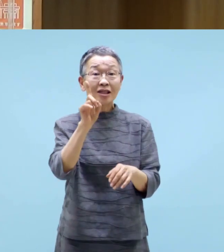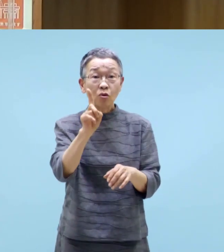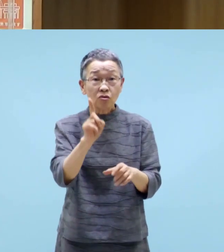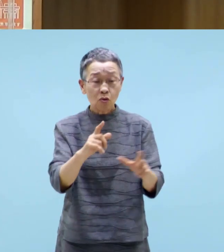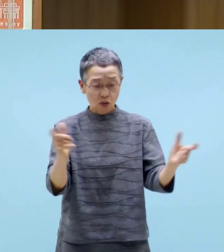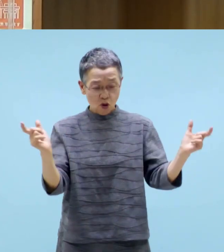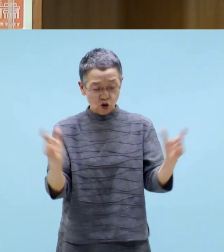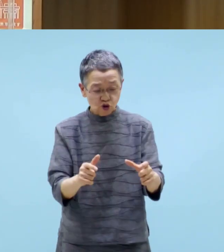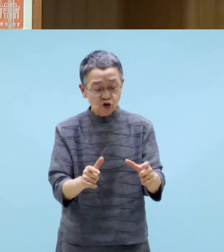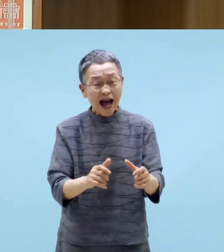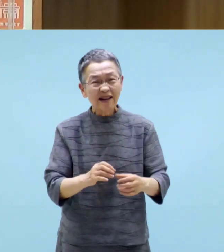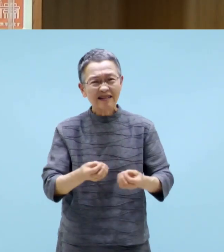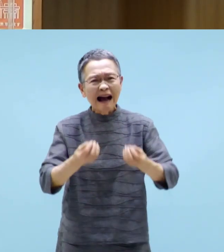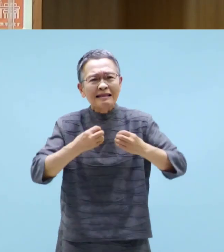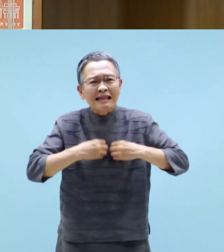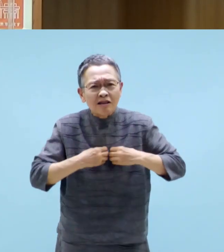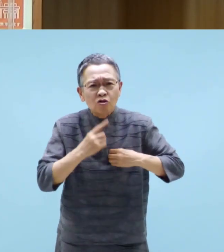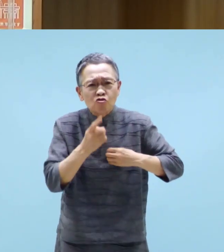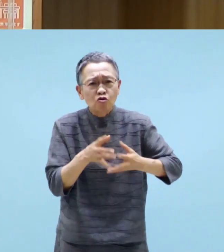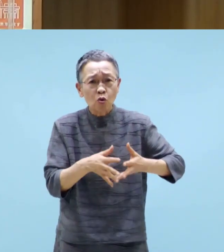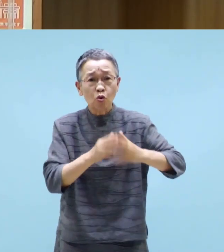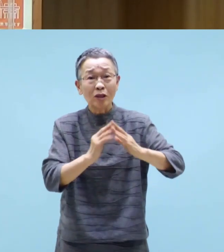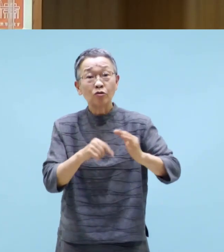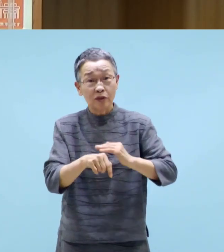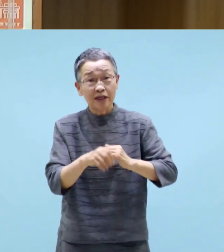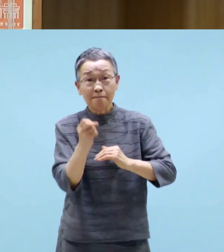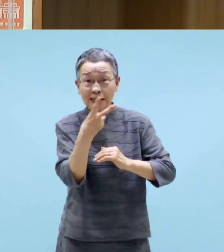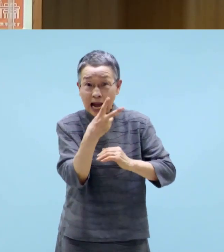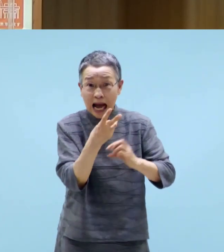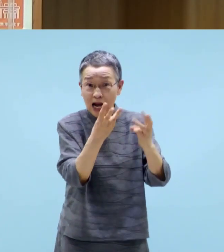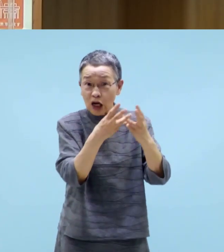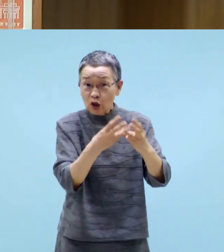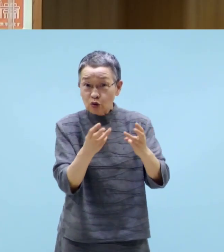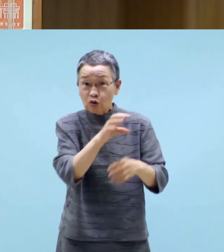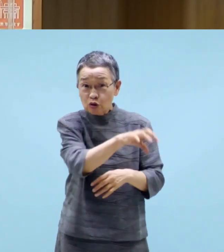染ということ、これ5人以上です。でまた複数というのはこれ